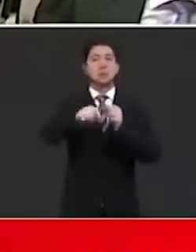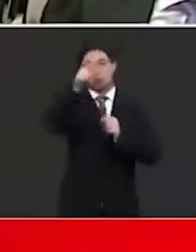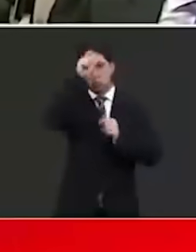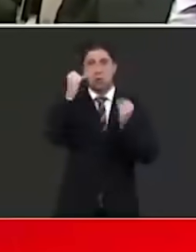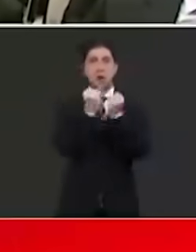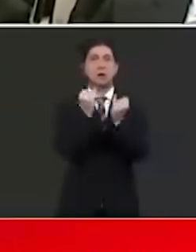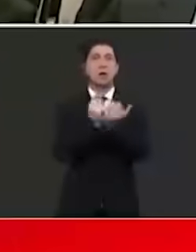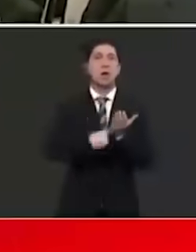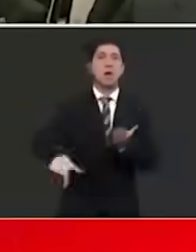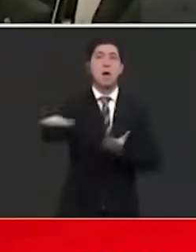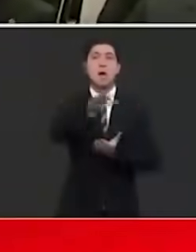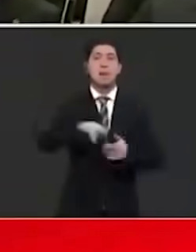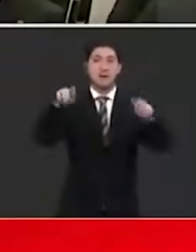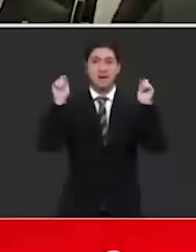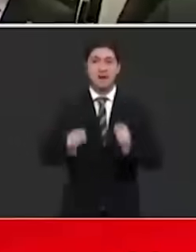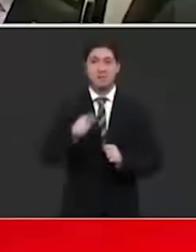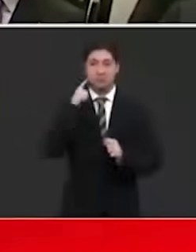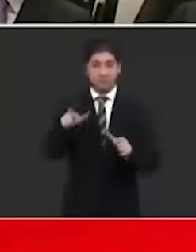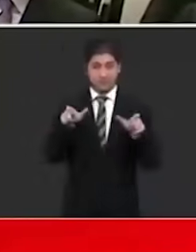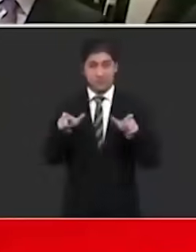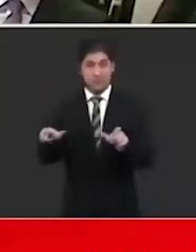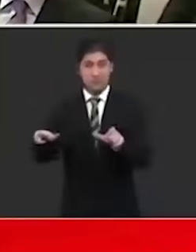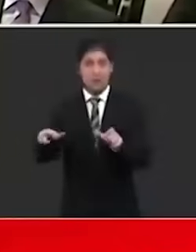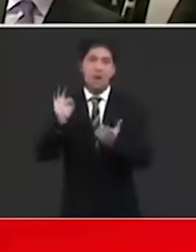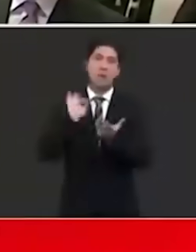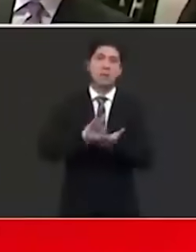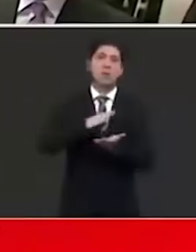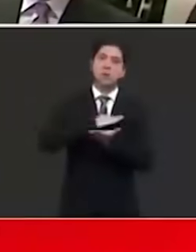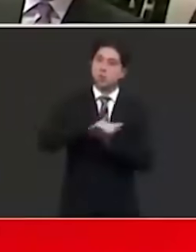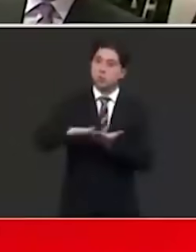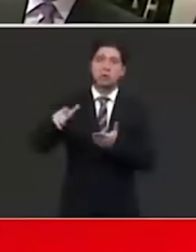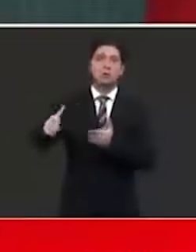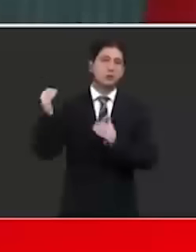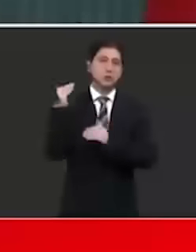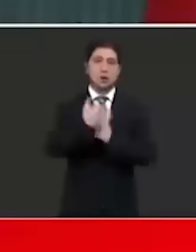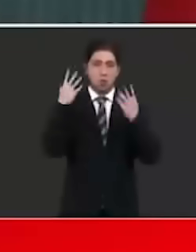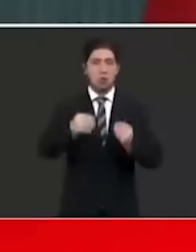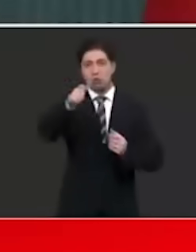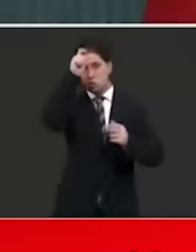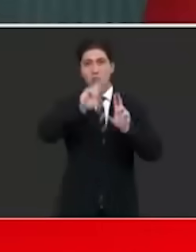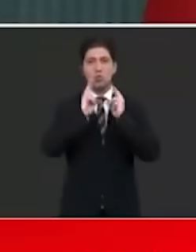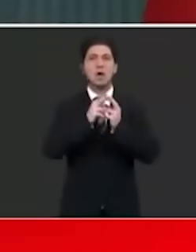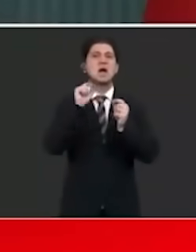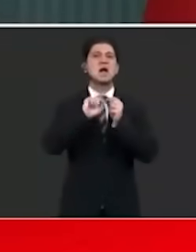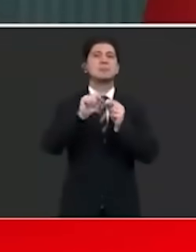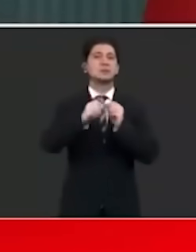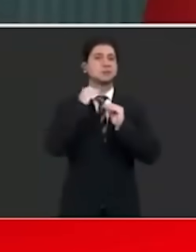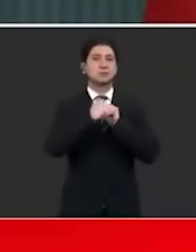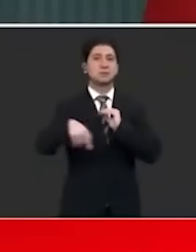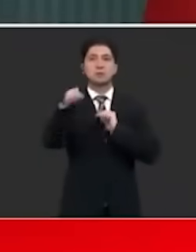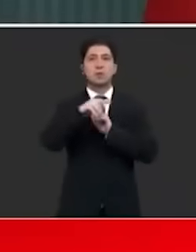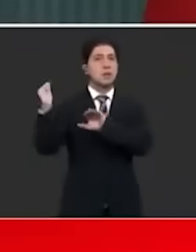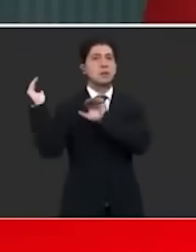kardeşlerimize uygulanan tecridin kırılması yanında Türk dünyasının Kıbrıs halkına olan desteğini